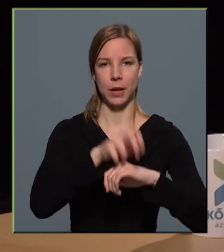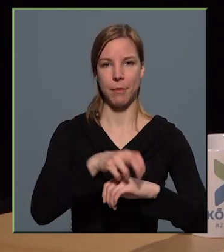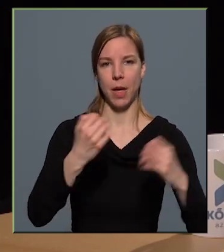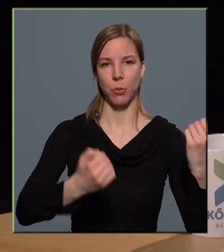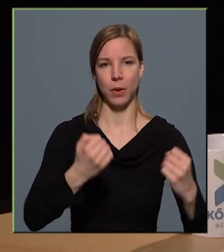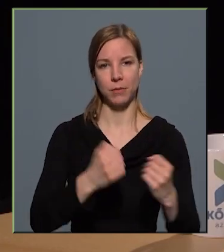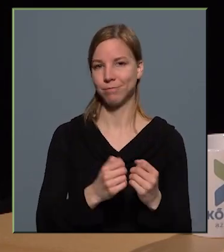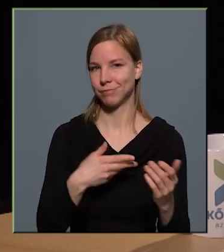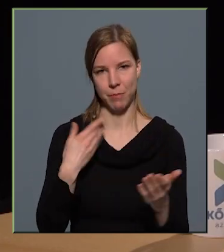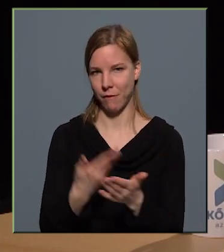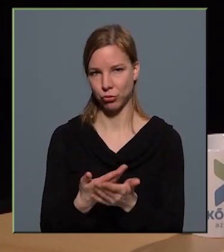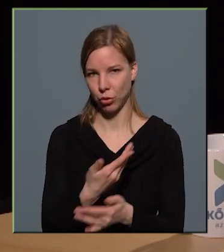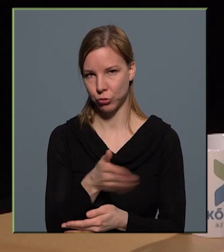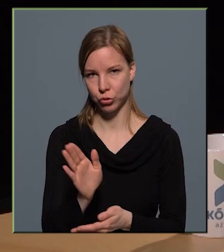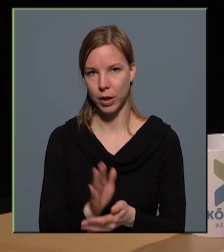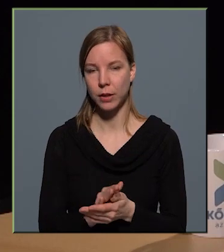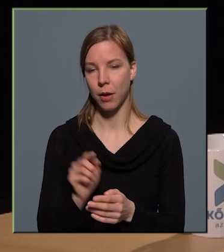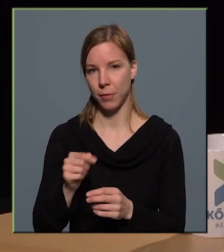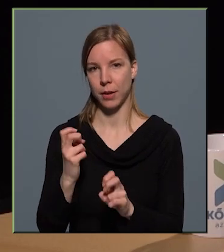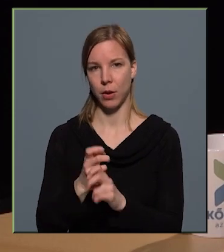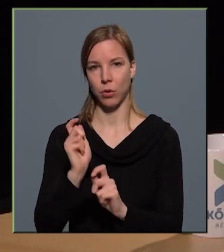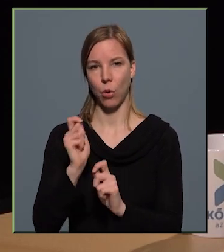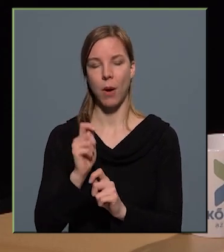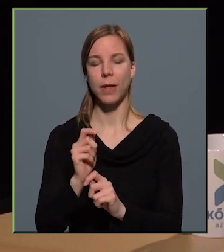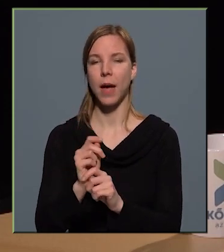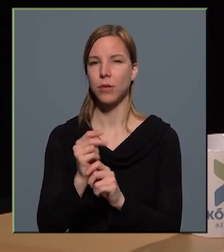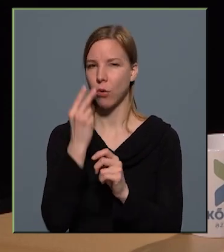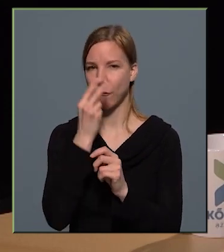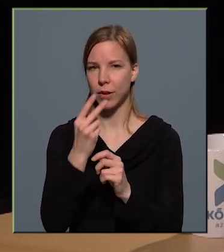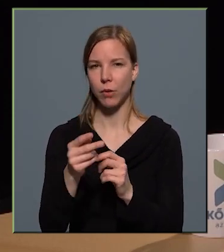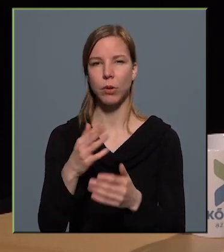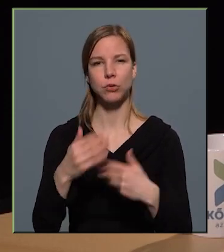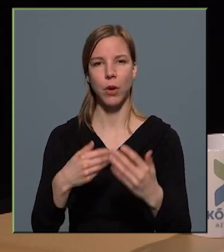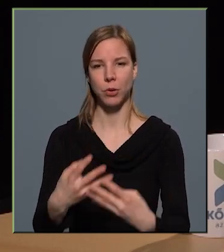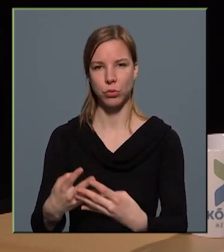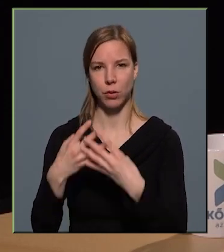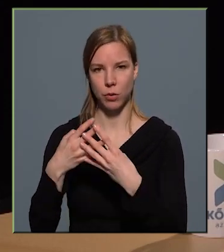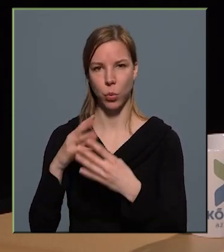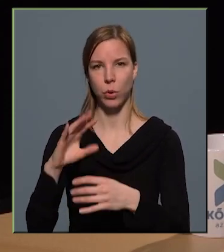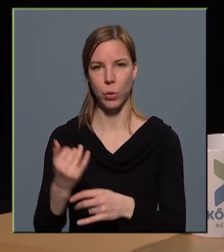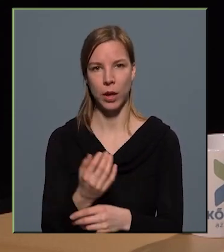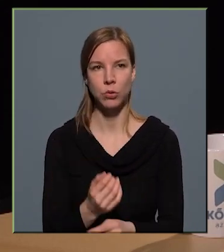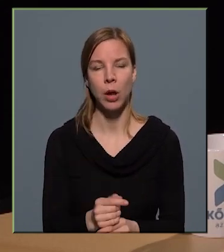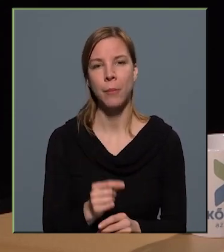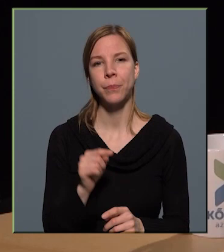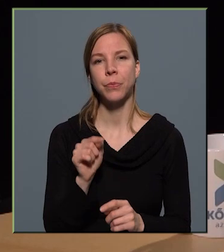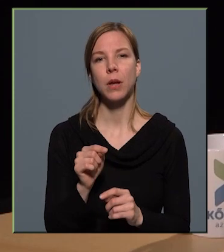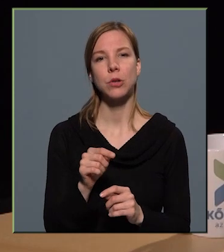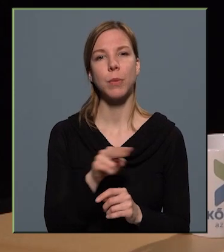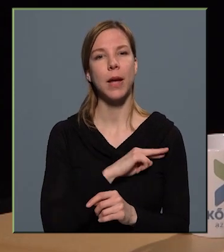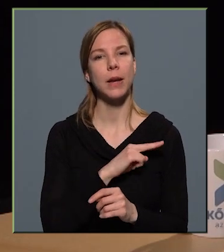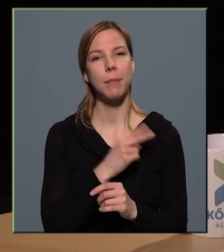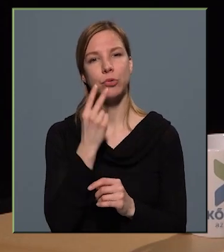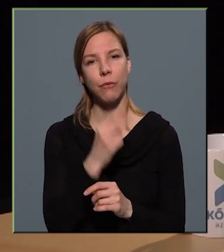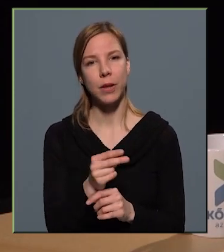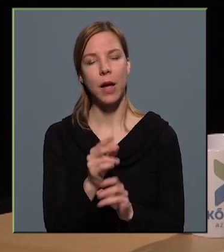is tanácsolom senkinek, tehát mi Kőbányán nagyon figyelünk erre, és folyamatosan szűrjük is. Illetve egy másik, ami még érdemes odafigyelni, hogy sokszor abban a hibában